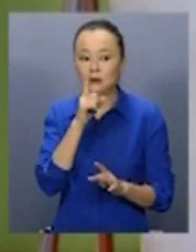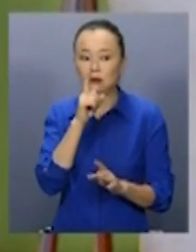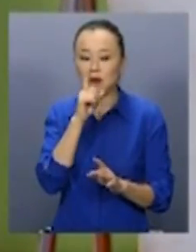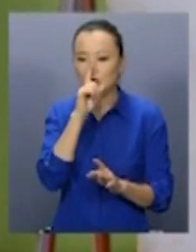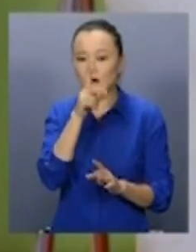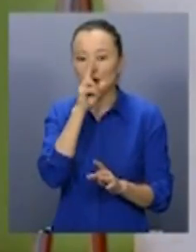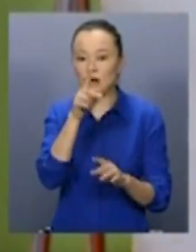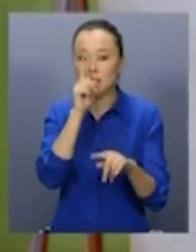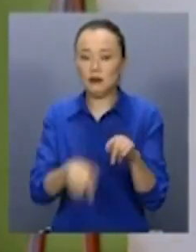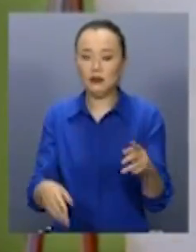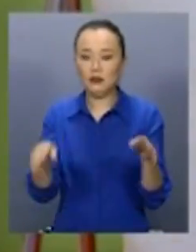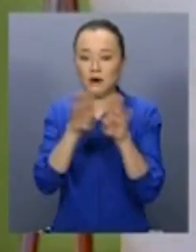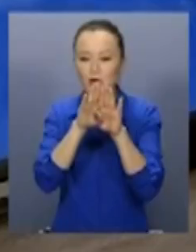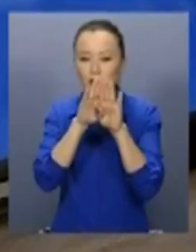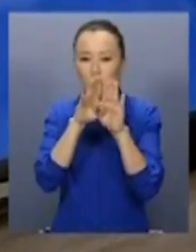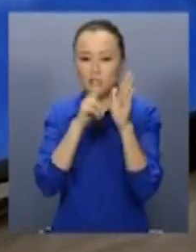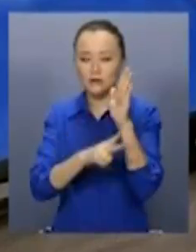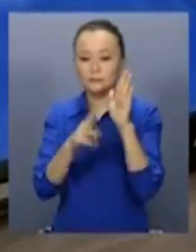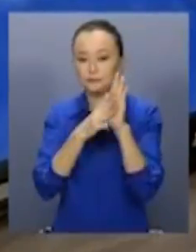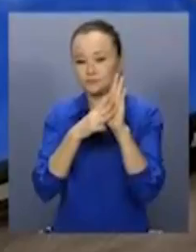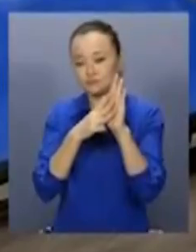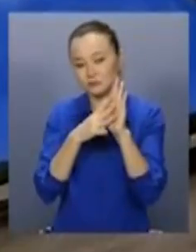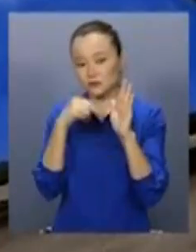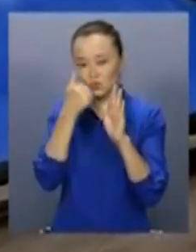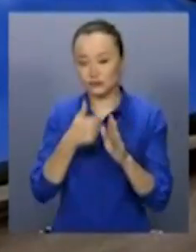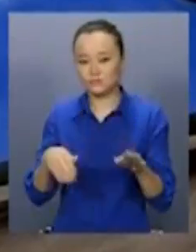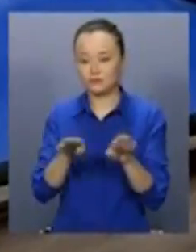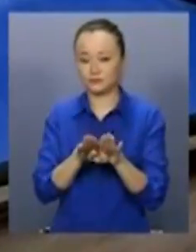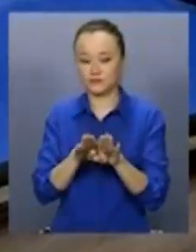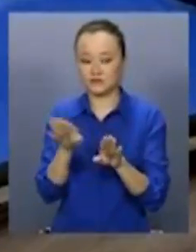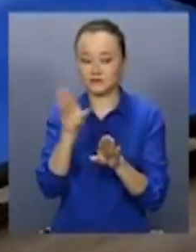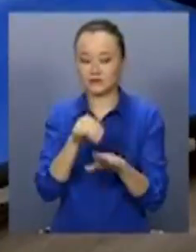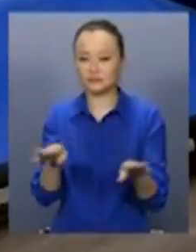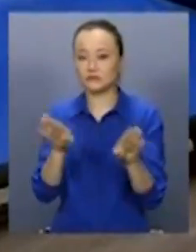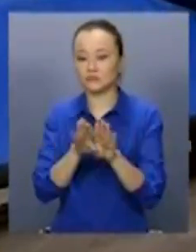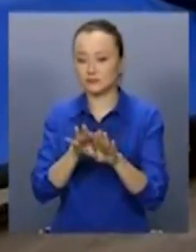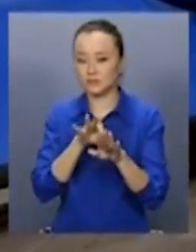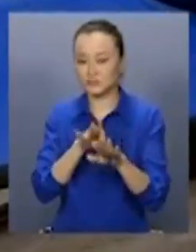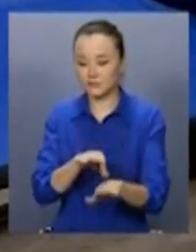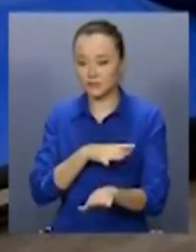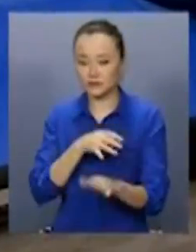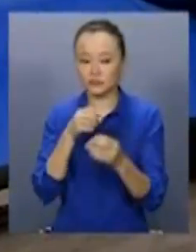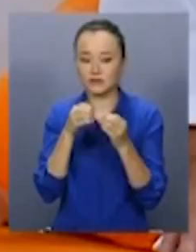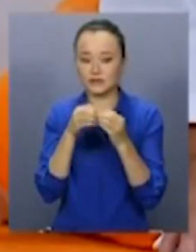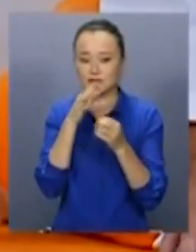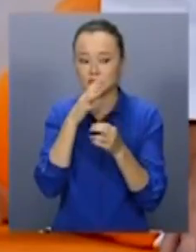қалды. 77-78 жылдар жабылып қалды. Ол кезде көбі жабық түрде болды. Соң кейін 10 жылға дейін жабық болып, 88 жылы совет үкіметінде